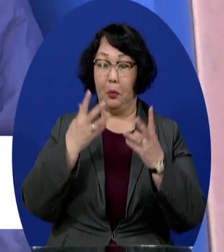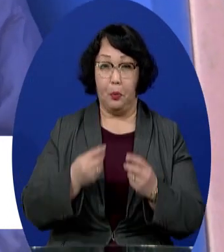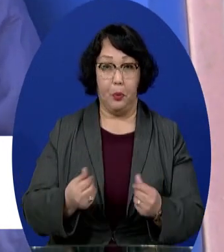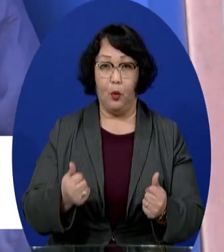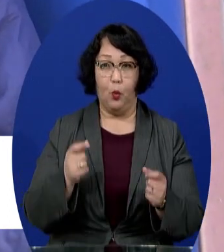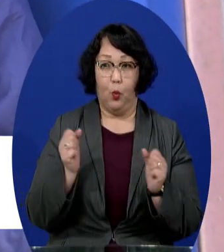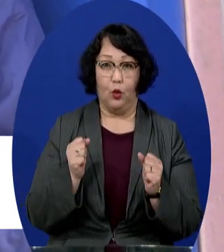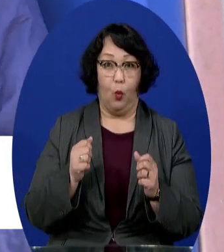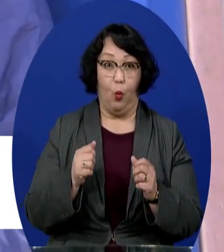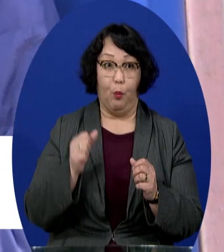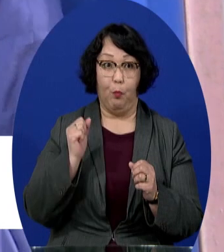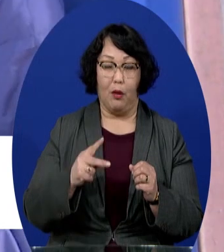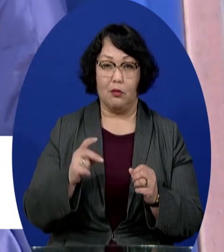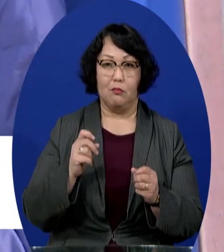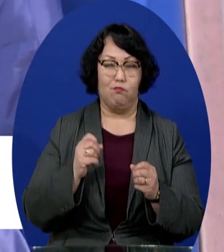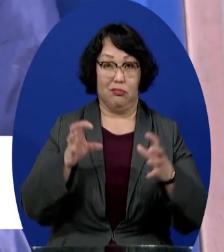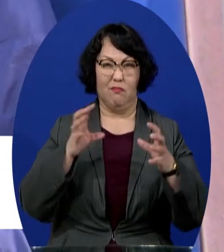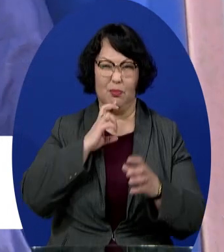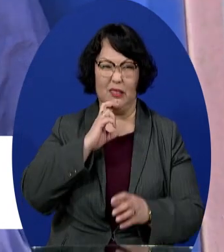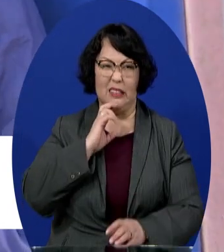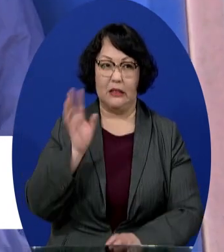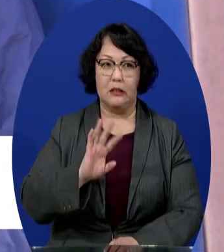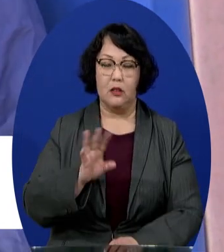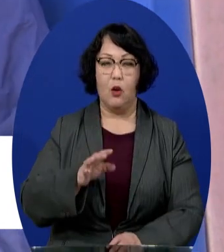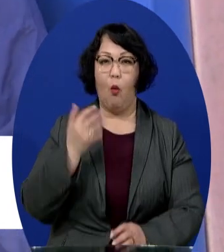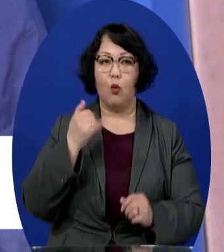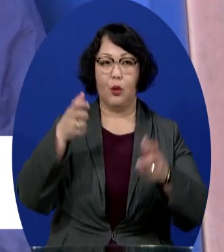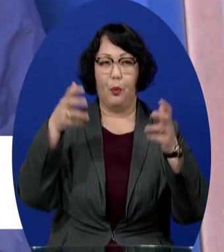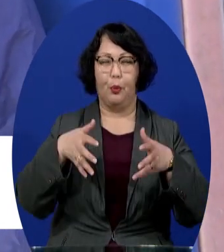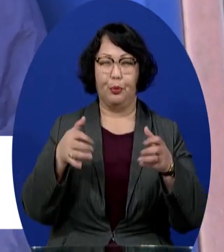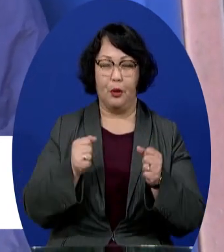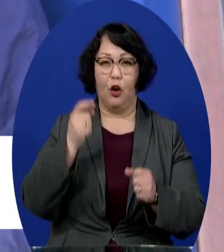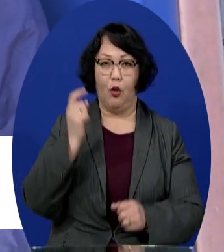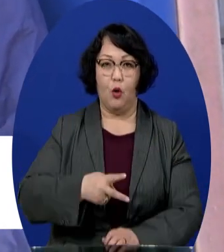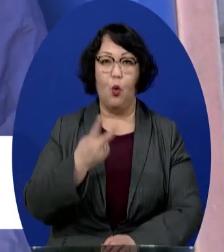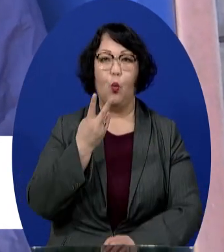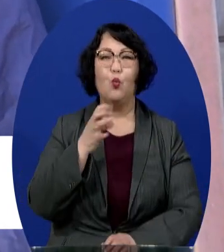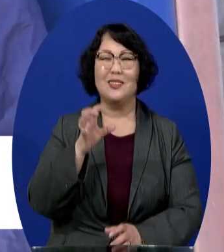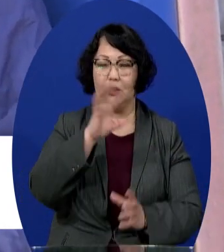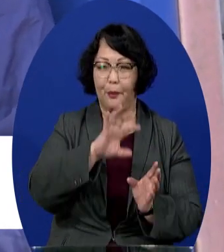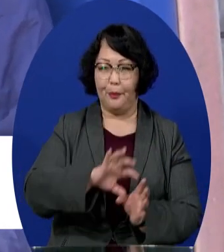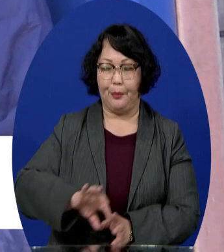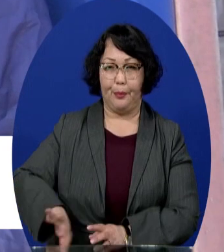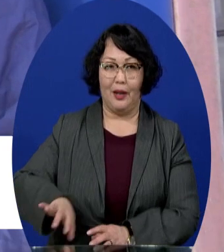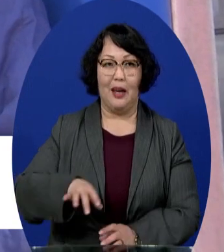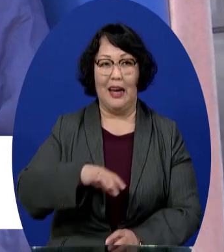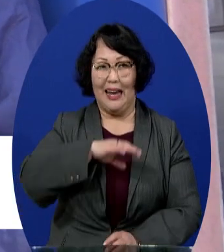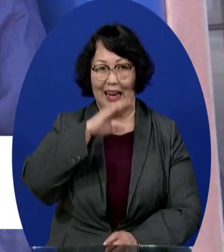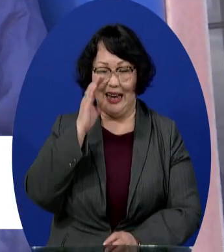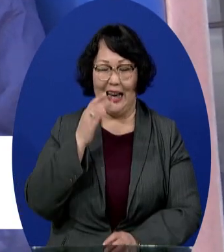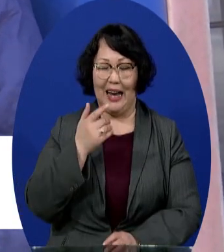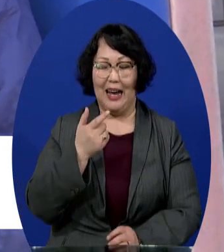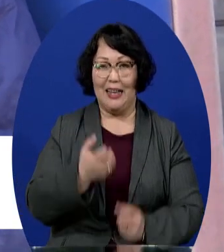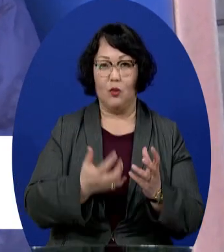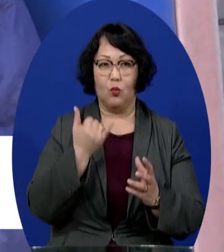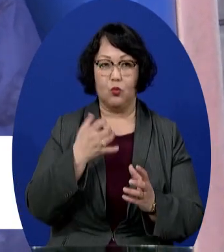ямар ч боломжгүй гэж ойлгож байна. Тэгэхээр яг энэ хөргөлтийн иргэлтийн уснаас гадна үнс зайлуулахад за мөн галын ус нь дулааны цахилгаан станцын